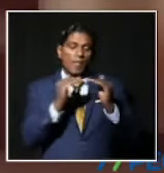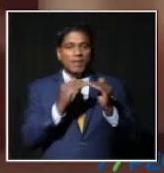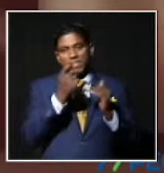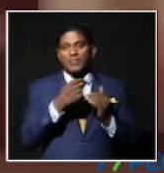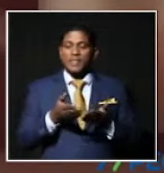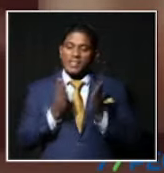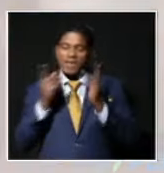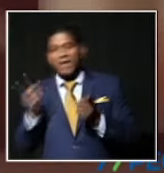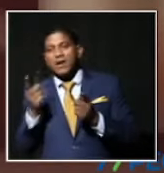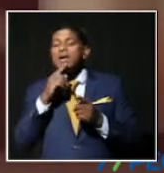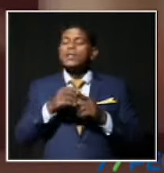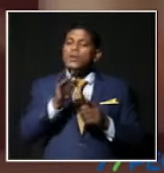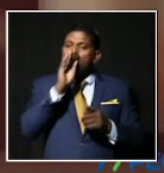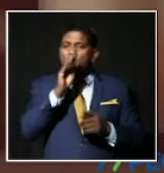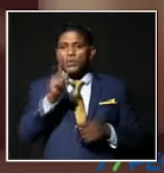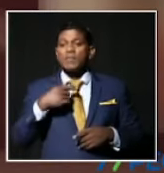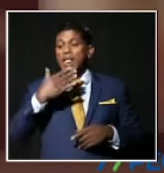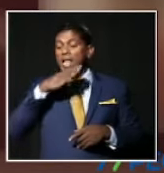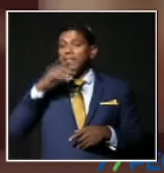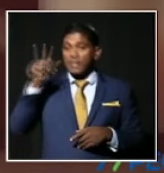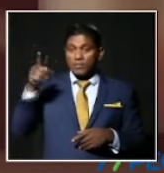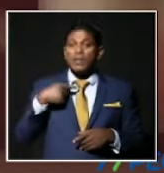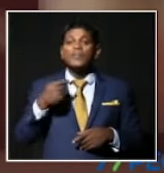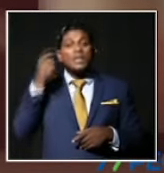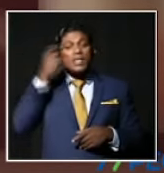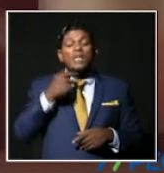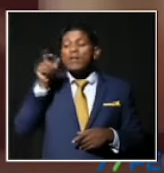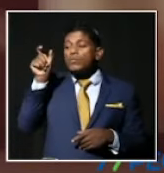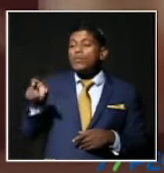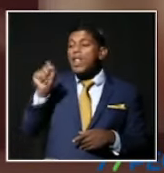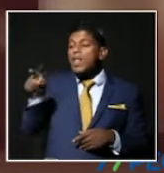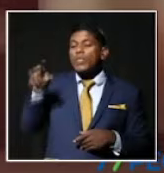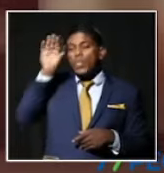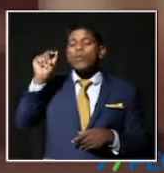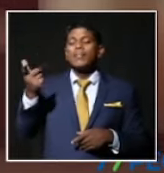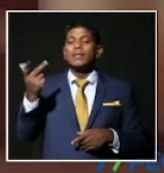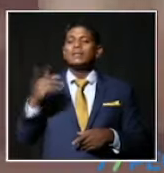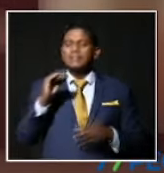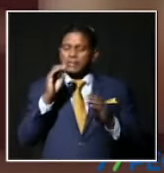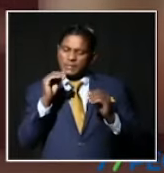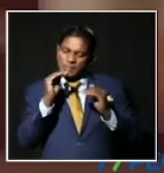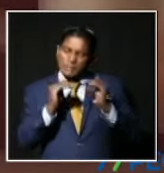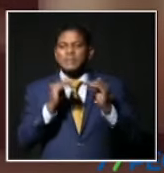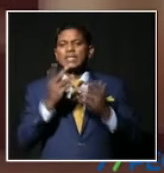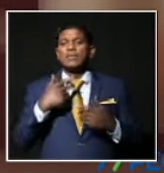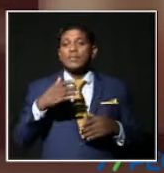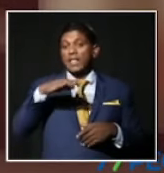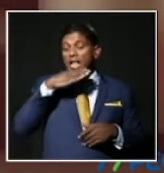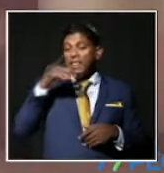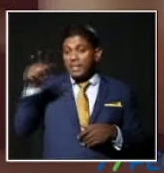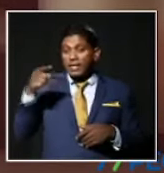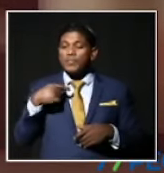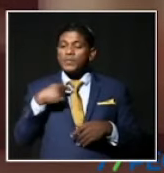තියෙනවා. දල වශයෙන් ගත්තොත් මහා බ්‍රිතාන්‍යයේ තියෙන අර්ථ නිරූපණයට සෑහෙන දුරකට සමාන එහෙත් මහා බ්‍රිතාන්‍යයේ තියෙන